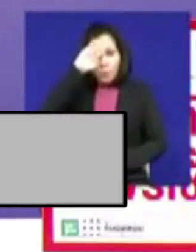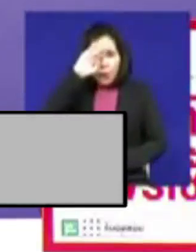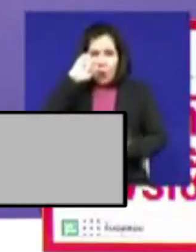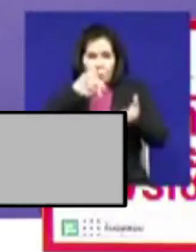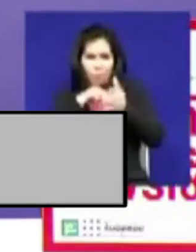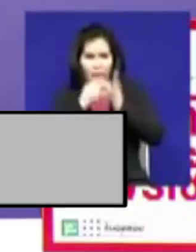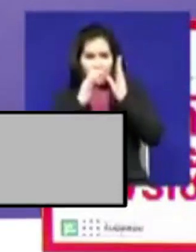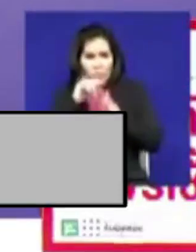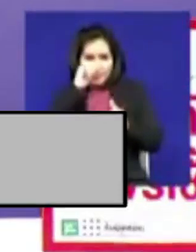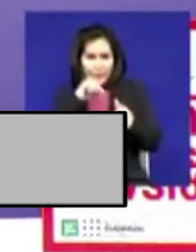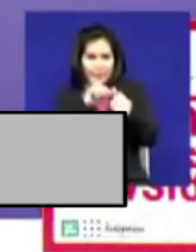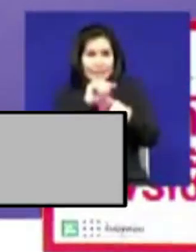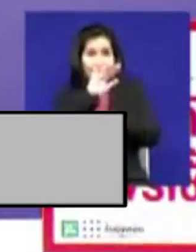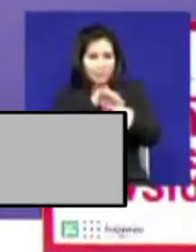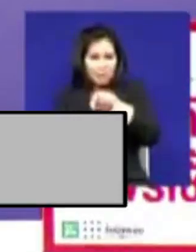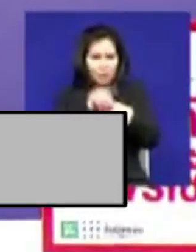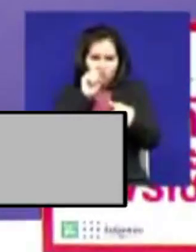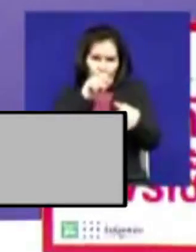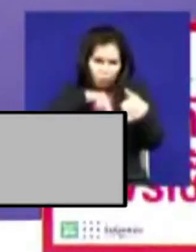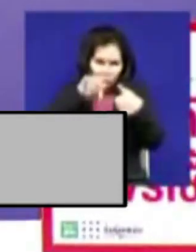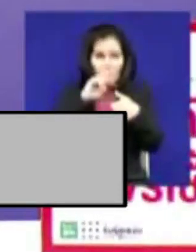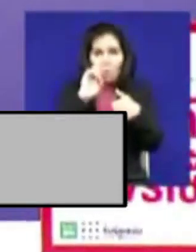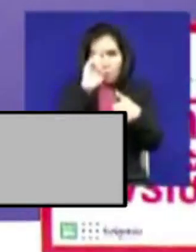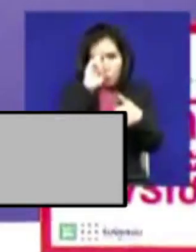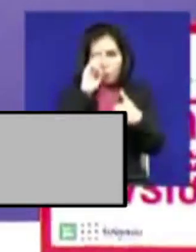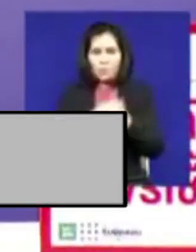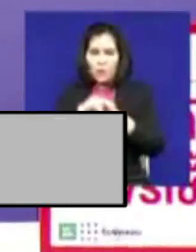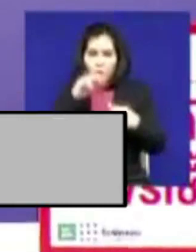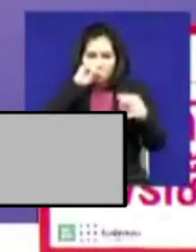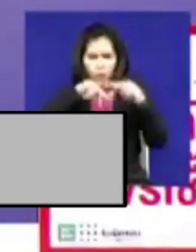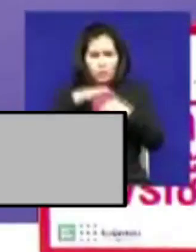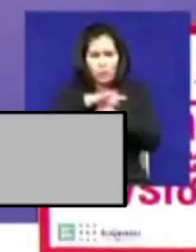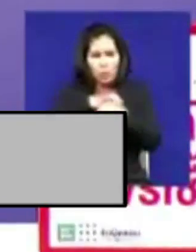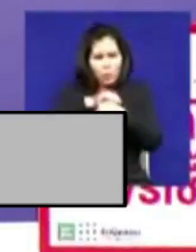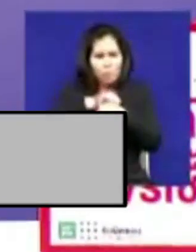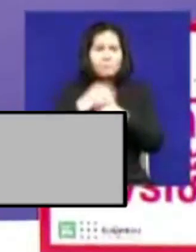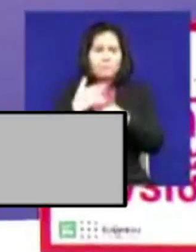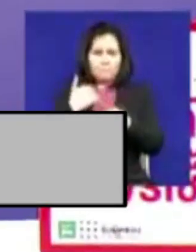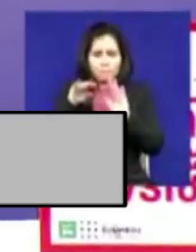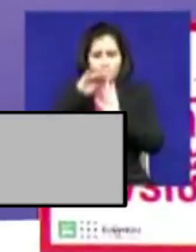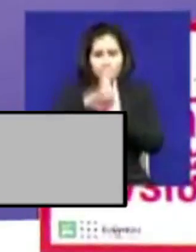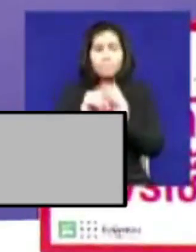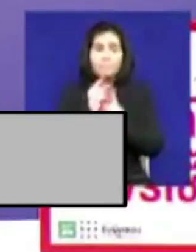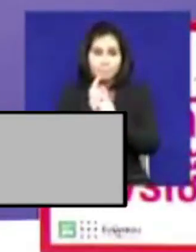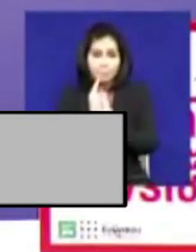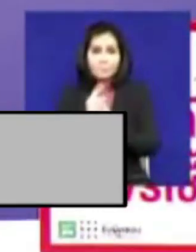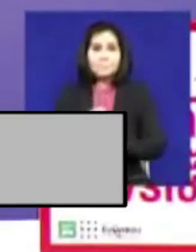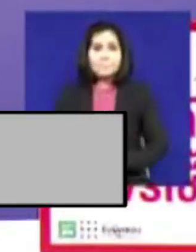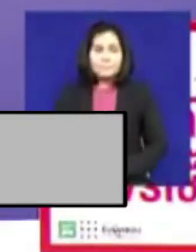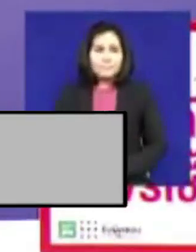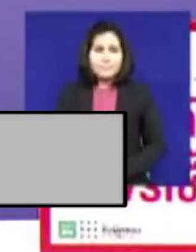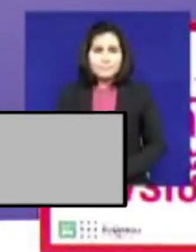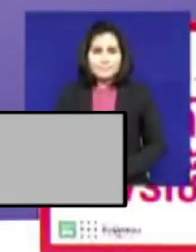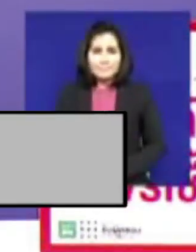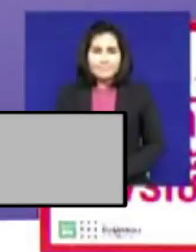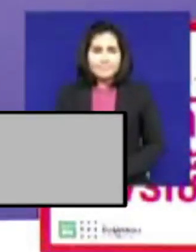านี้ต้องได้รับการสอบสวนนะครับแล้วก็ได้รับการตรวจในเรื่องของทางห้องปฏิบัติการส่วนในเรื่องของ